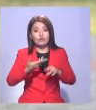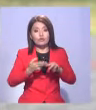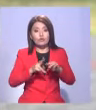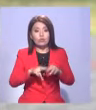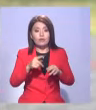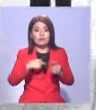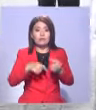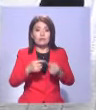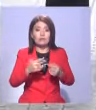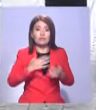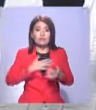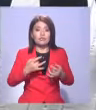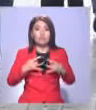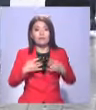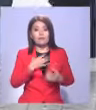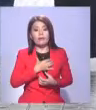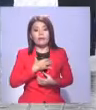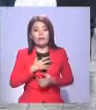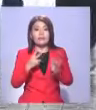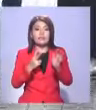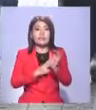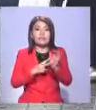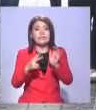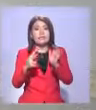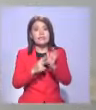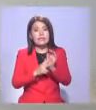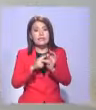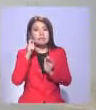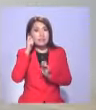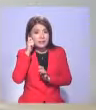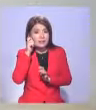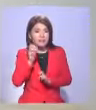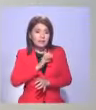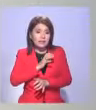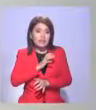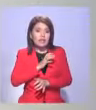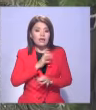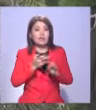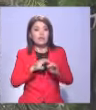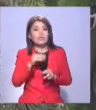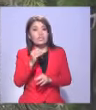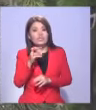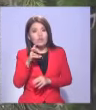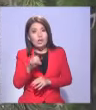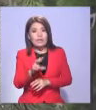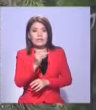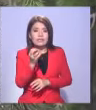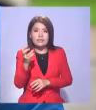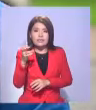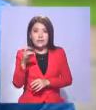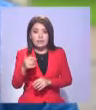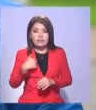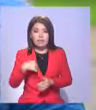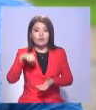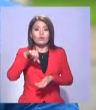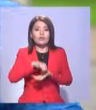мен үшін өте маңызды. 7-8 жасымда республика күні қарсаңында жас қыран, жас олан қатарларына қабылдайтын еді.